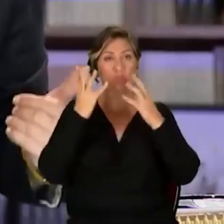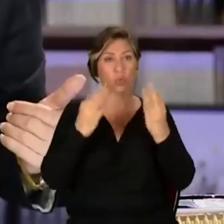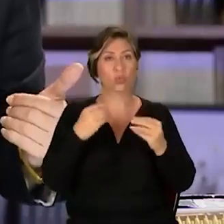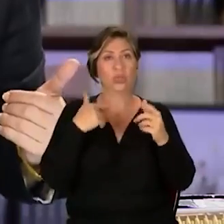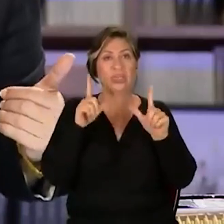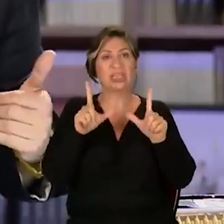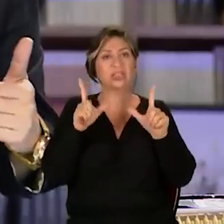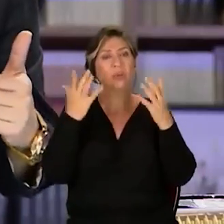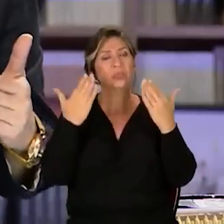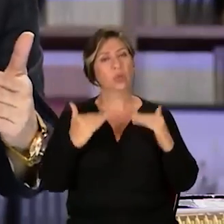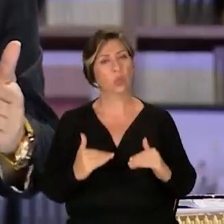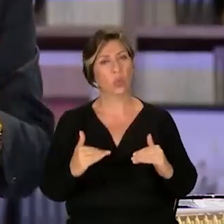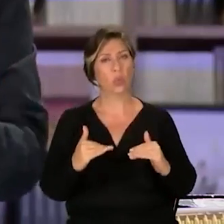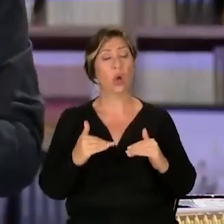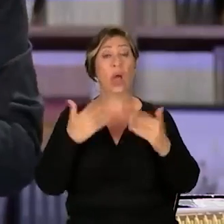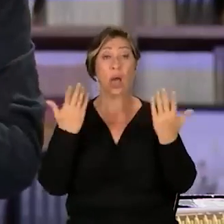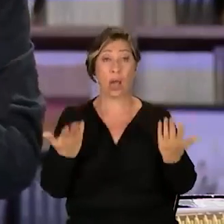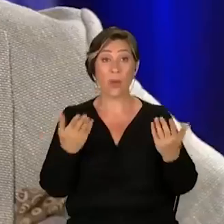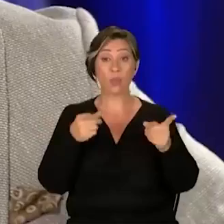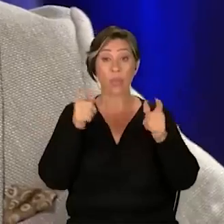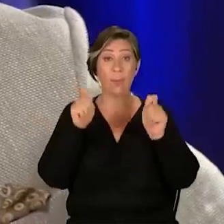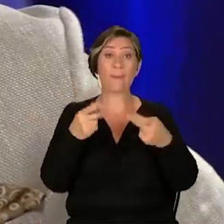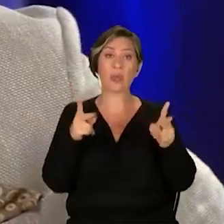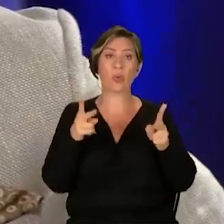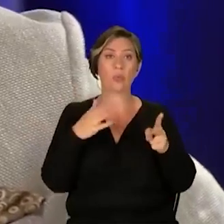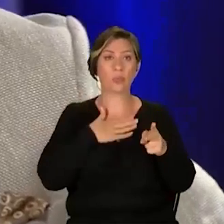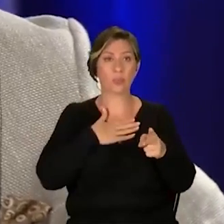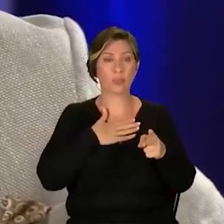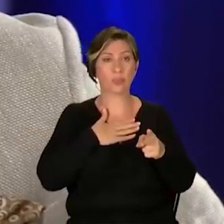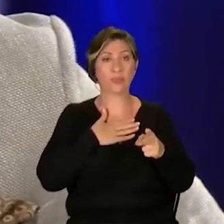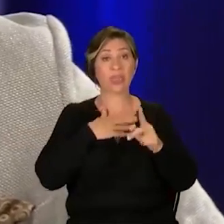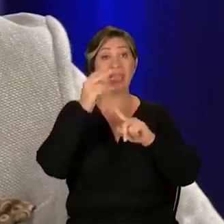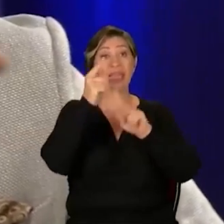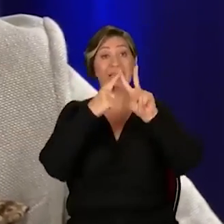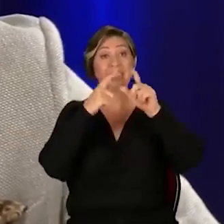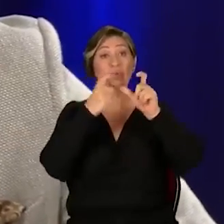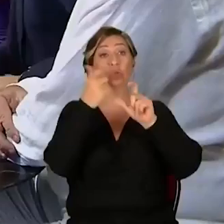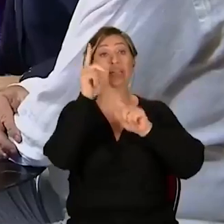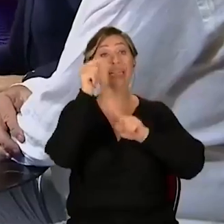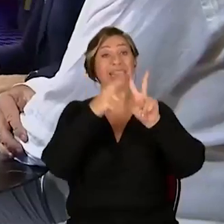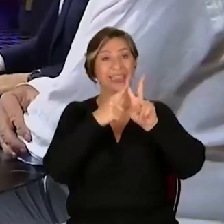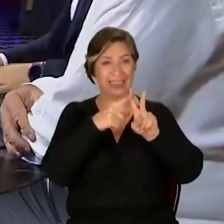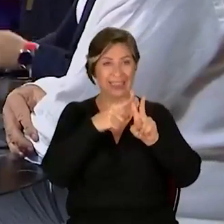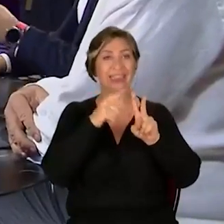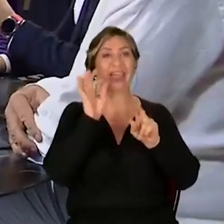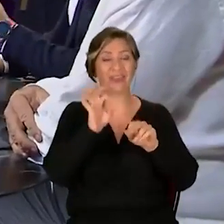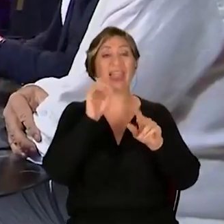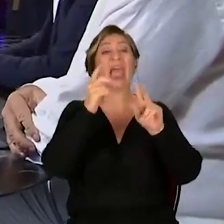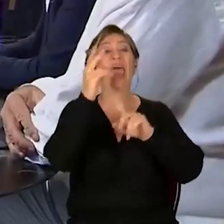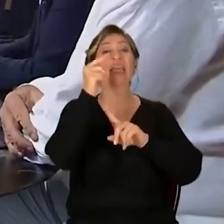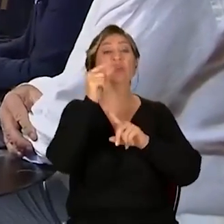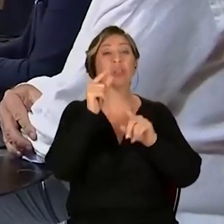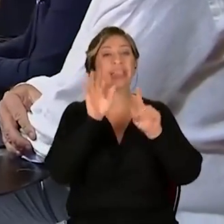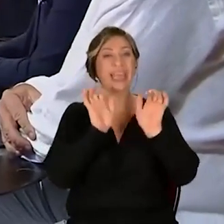buna ihtiyacım azalıyor aslında. Hı-hı. Ama mesela bunu yapabiliyorum. Niye? İnsülin rezistansı. İnsülin rezistansından bahsediyorum. Aslında bununla orada